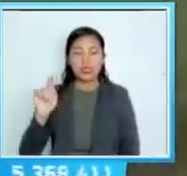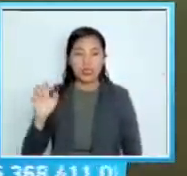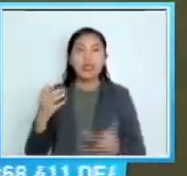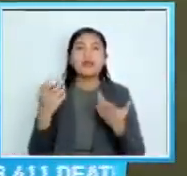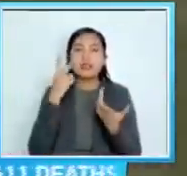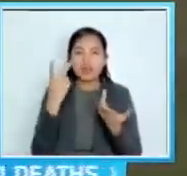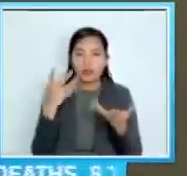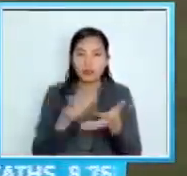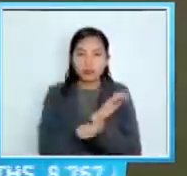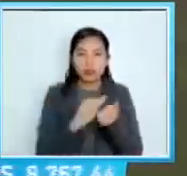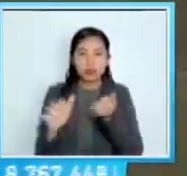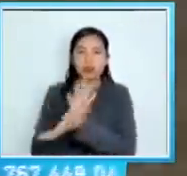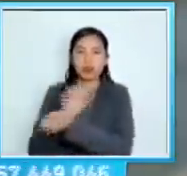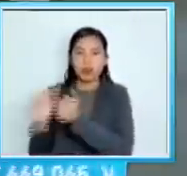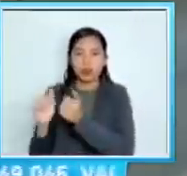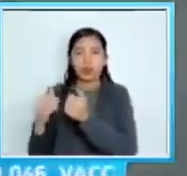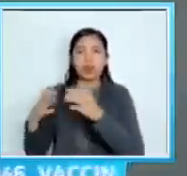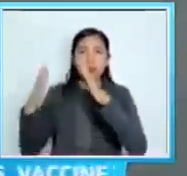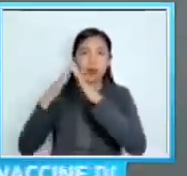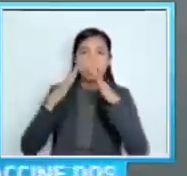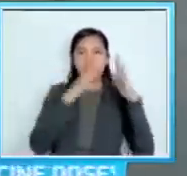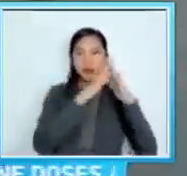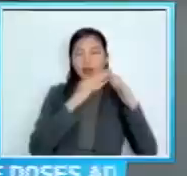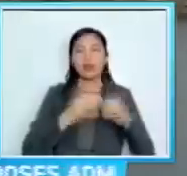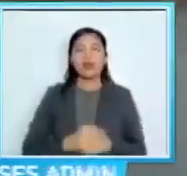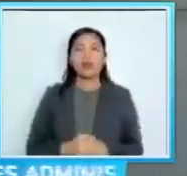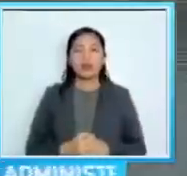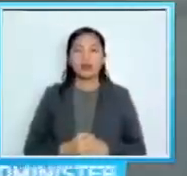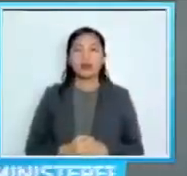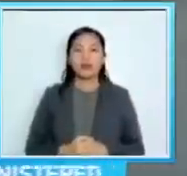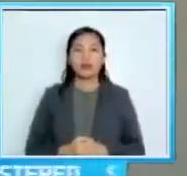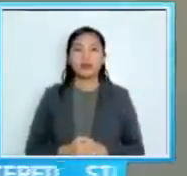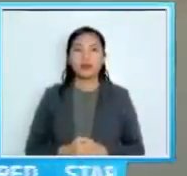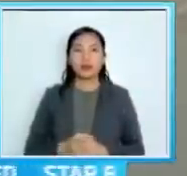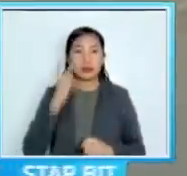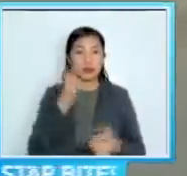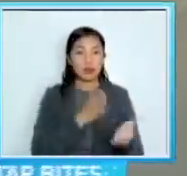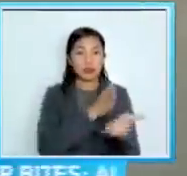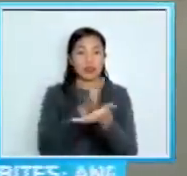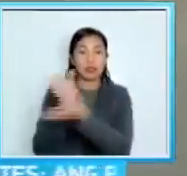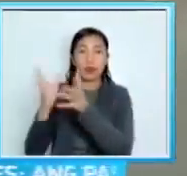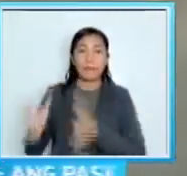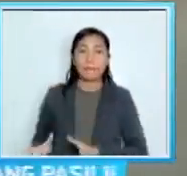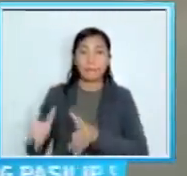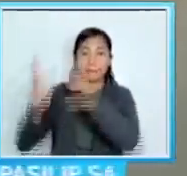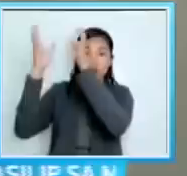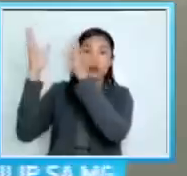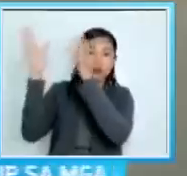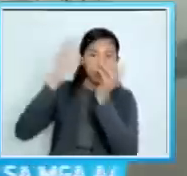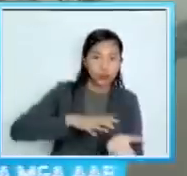na istruktura ng bagyo. Halimbawa, sa ating pag-iikot, mula sa mga nagtumbahang poste ng kuryenteng nakaharang pa rin hanggang